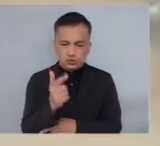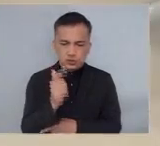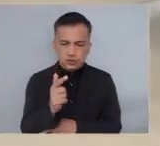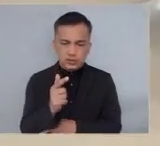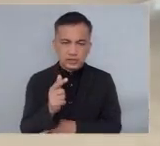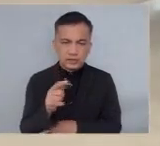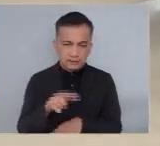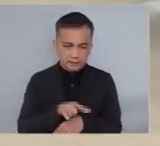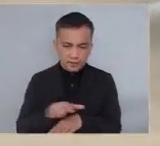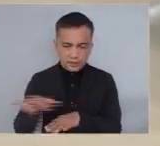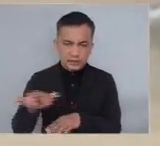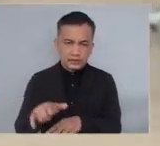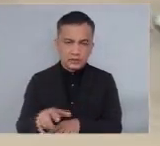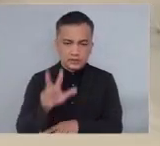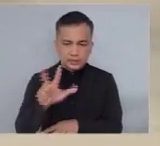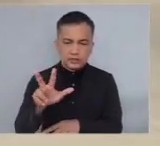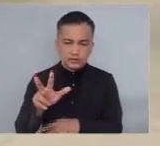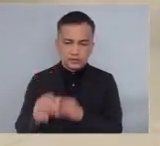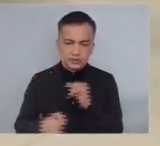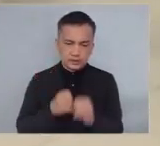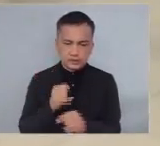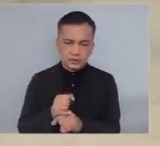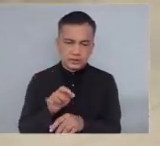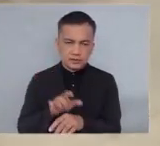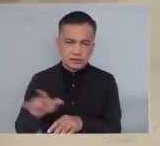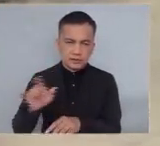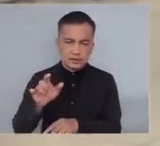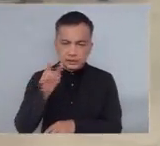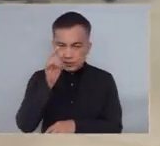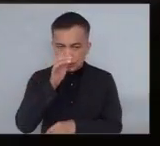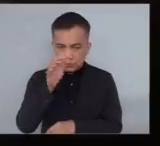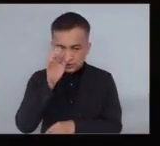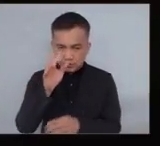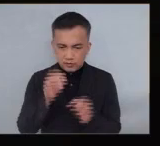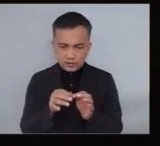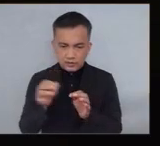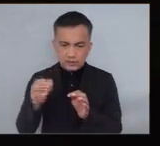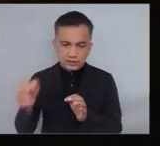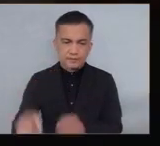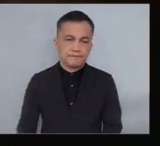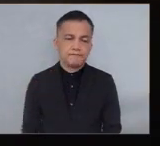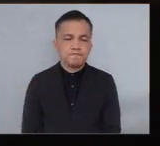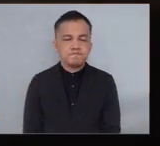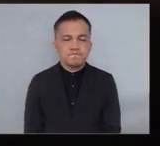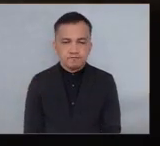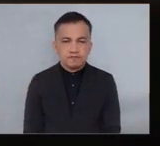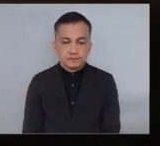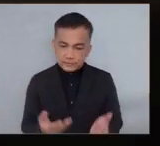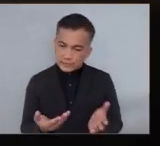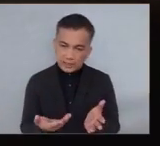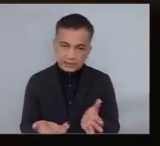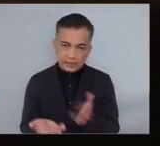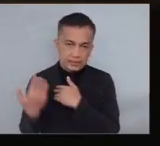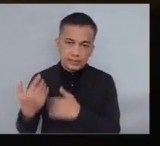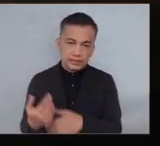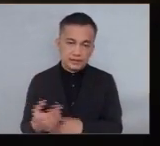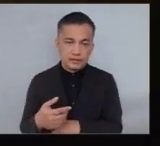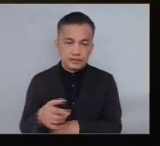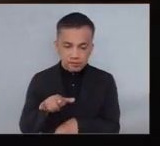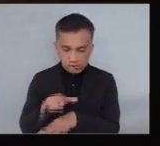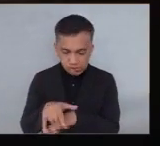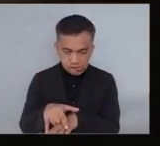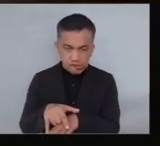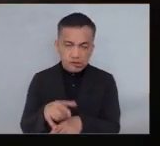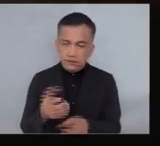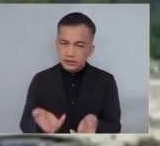at 3 international flights sa Cebu ang naantala. Naialis din naman ang nakaharang na eroplano sa